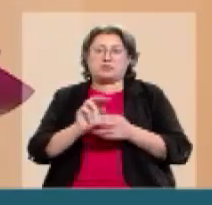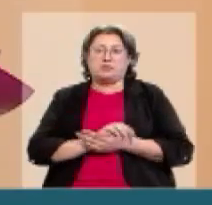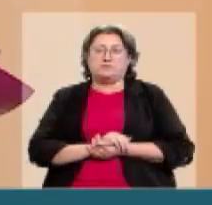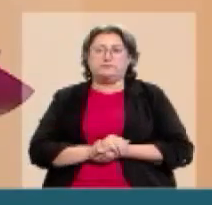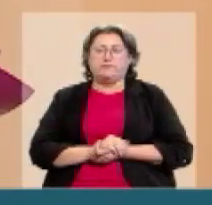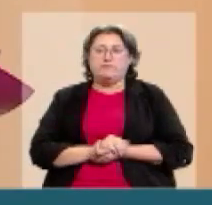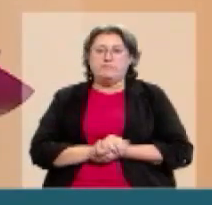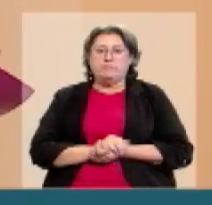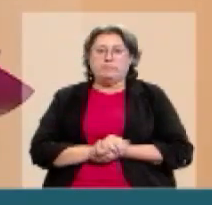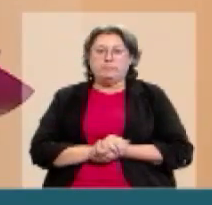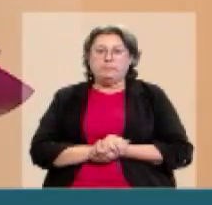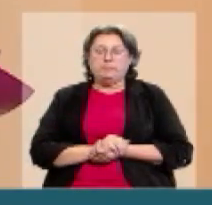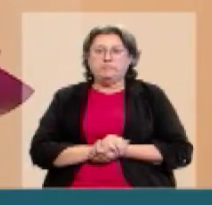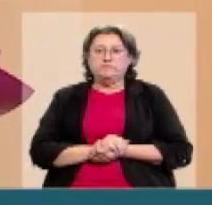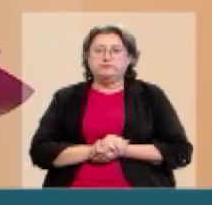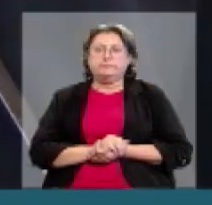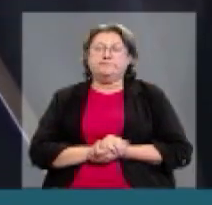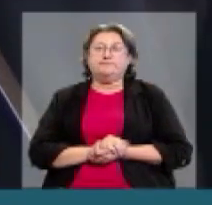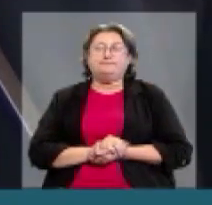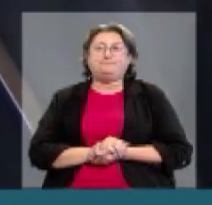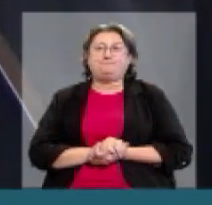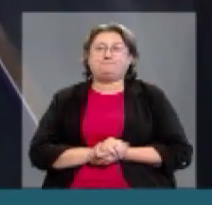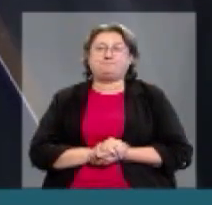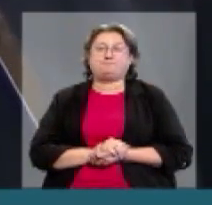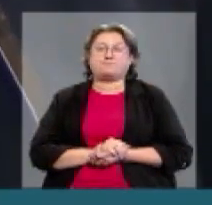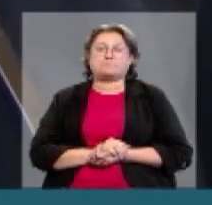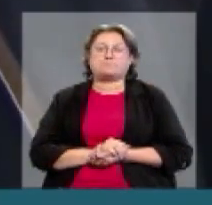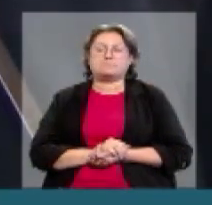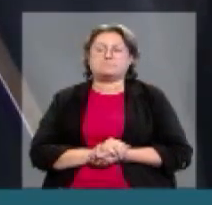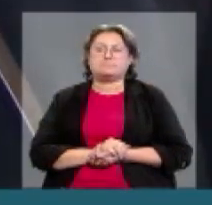Астана қаласында өтеді. Назгүл Құдайбергенова, Темірлан Жамбылов, Қостанай телеарнасы.